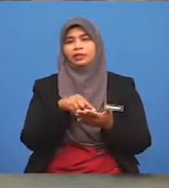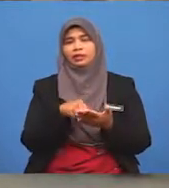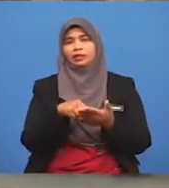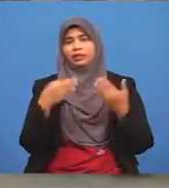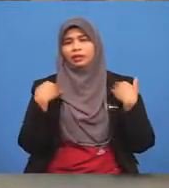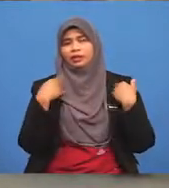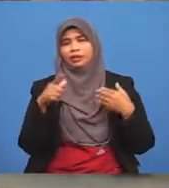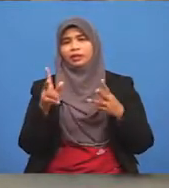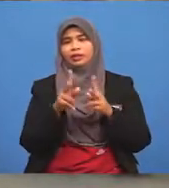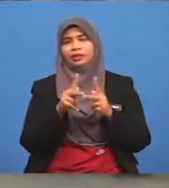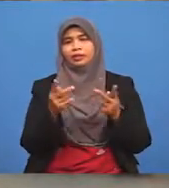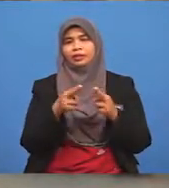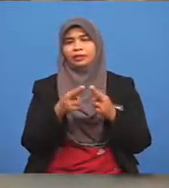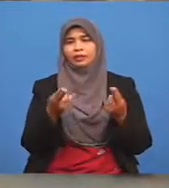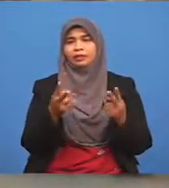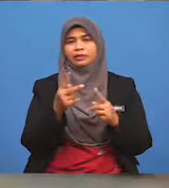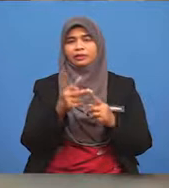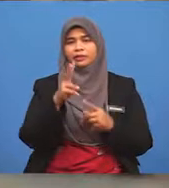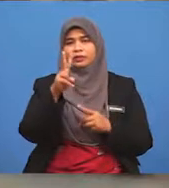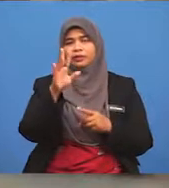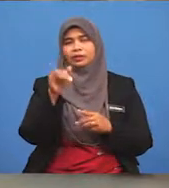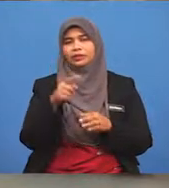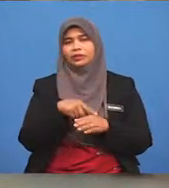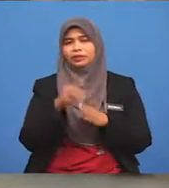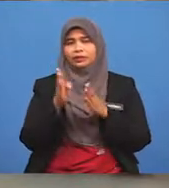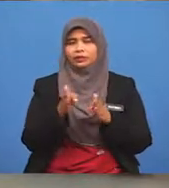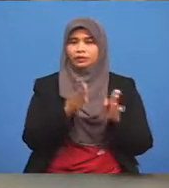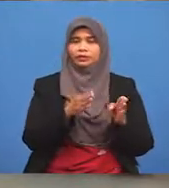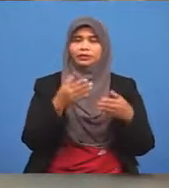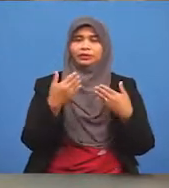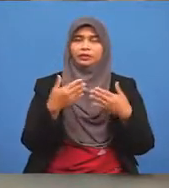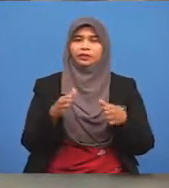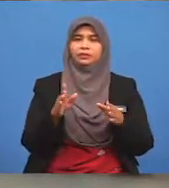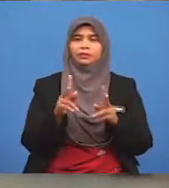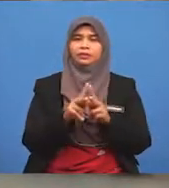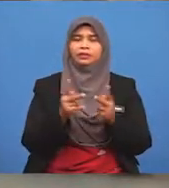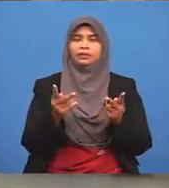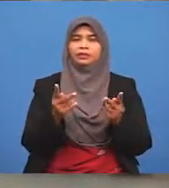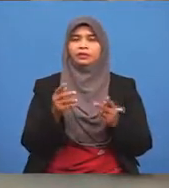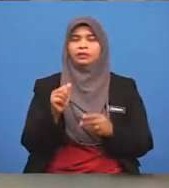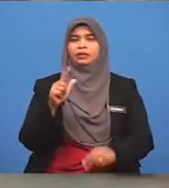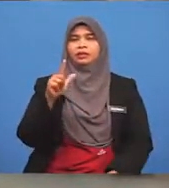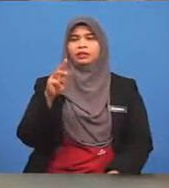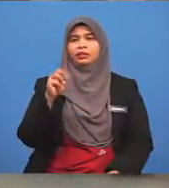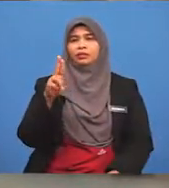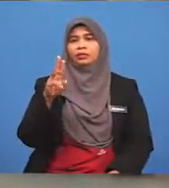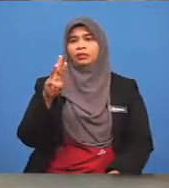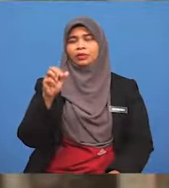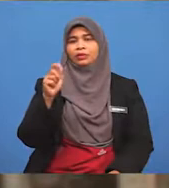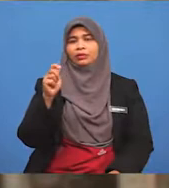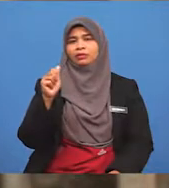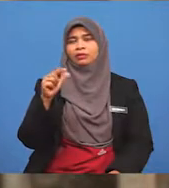adalah kitab hadis kedua yang disusun selepas kitab Al-Muwatta' karangan Imam